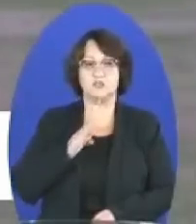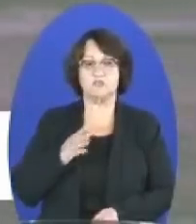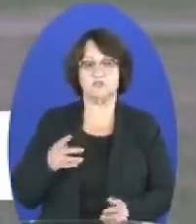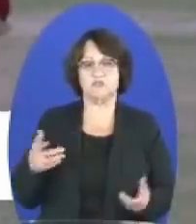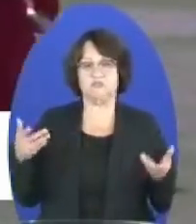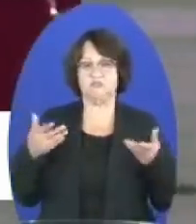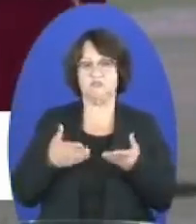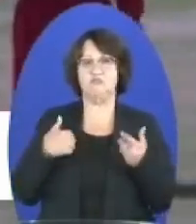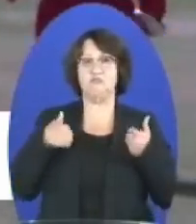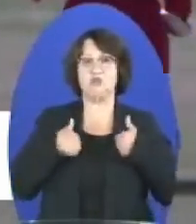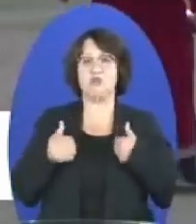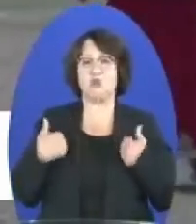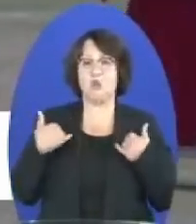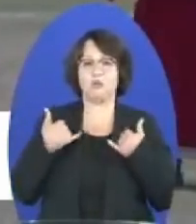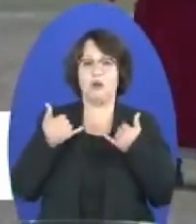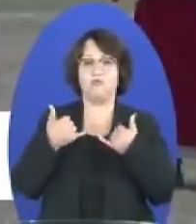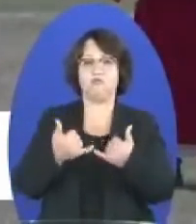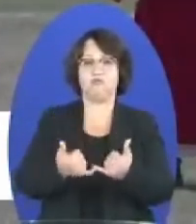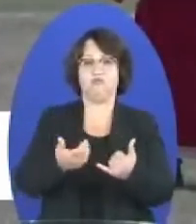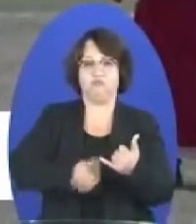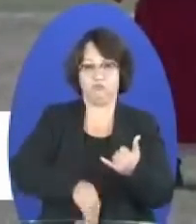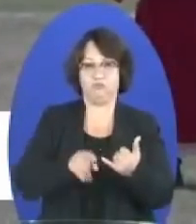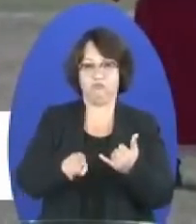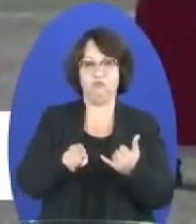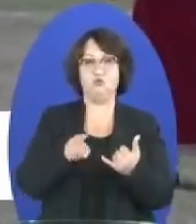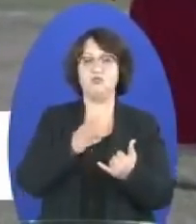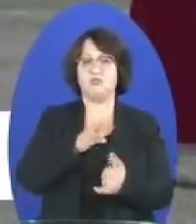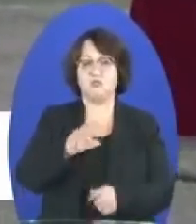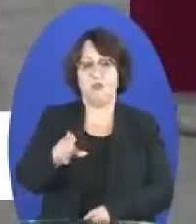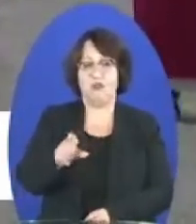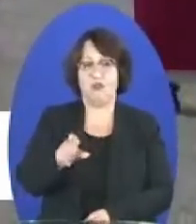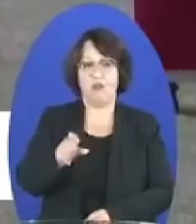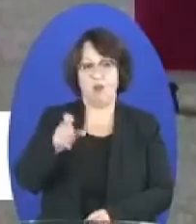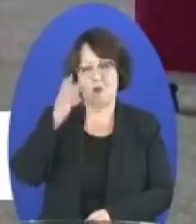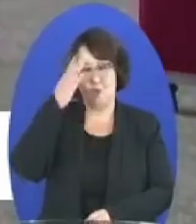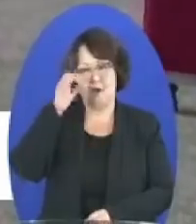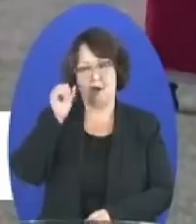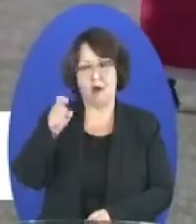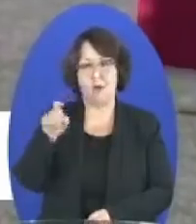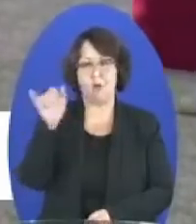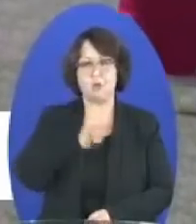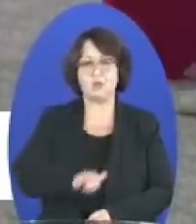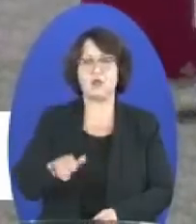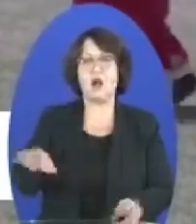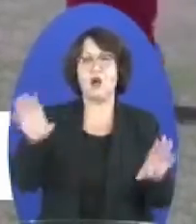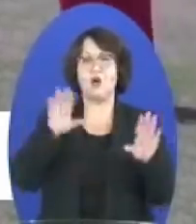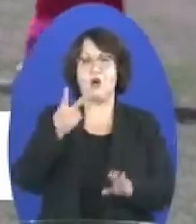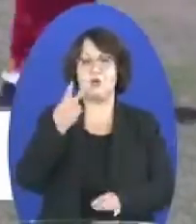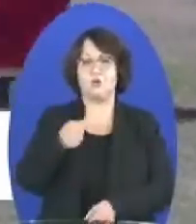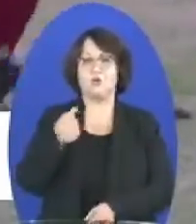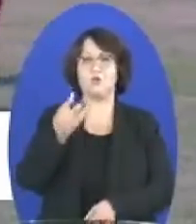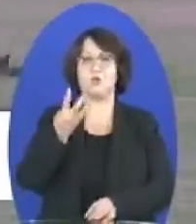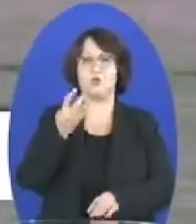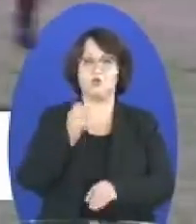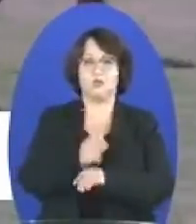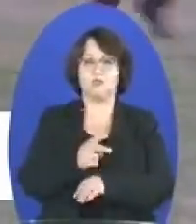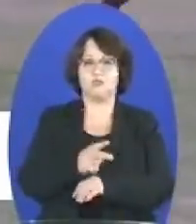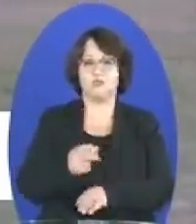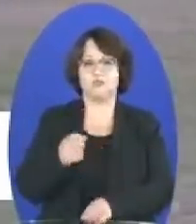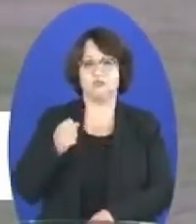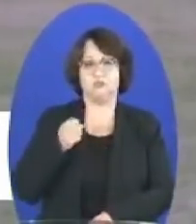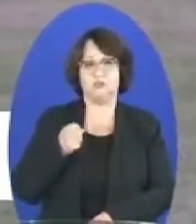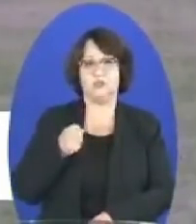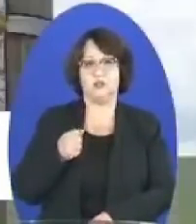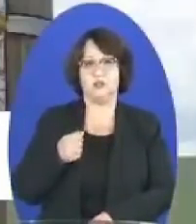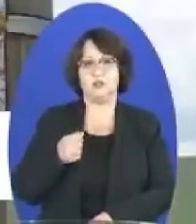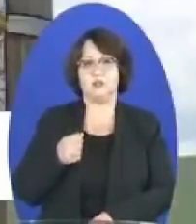байна. Түүний эмээгийн ах нь улсын начин Жадан ба харин өвөөгийнх нь ах улсын наадамд 2 удаа дөрөв давж 5-ын даваанд улсын арслан уртгарт